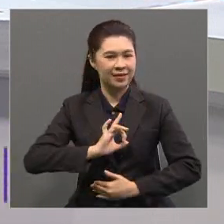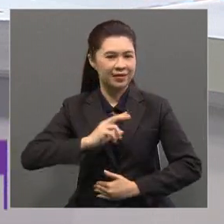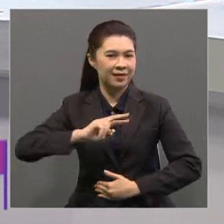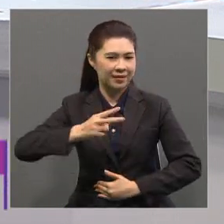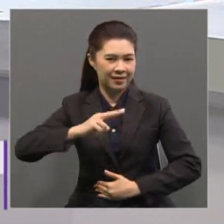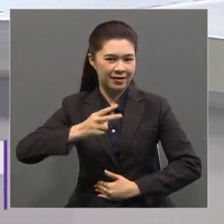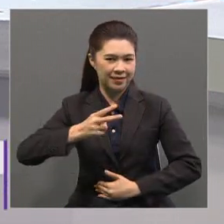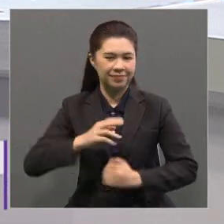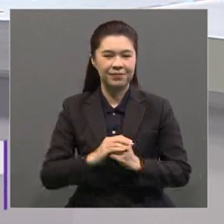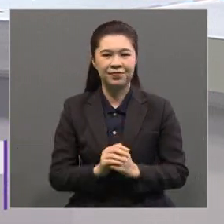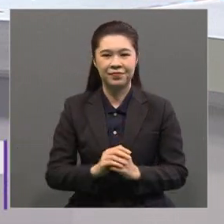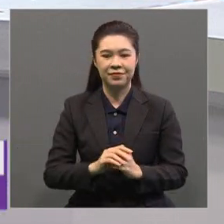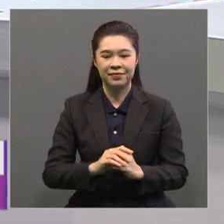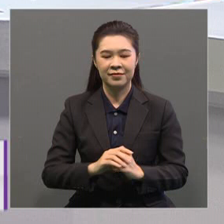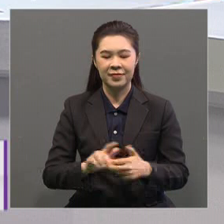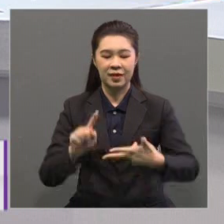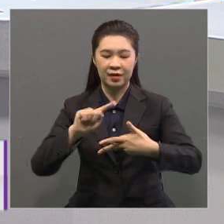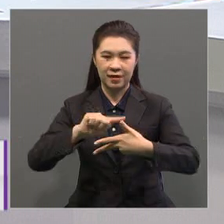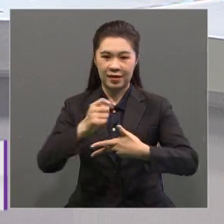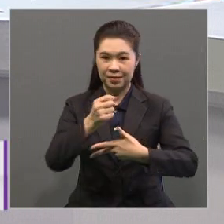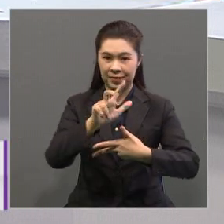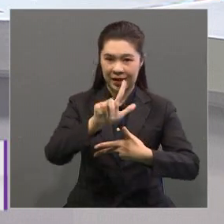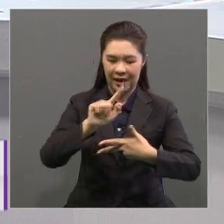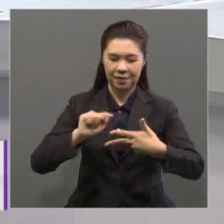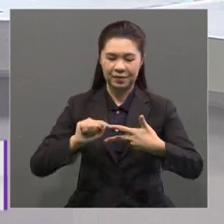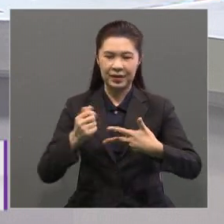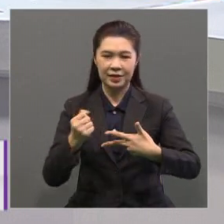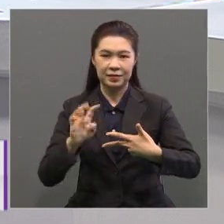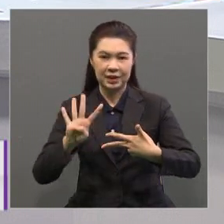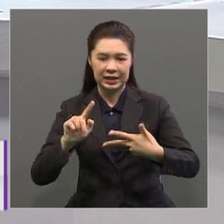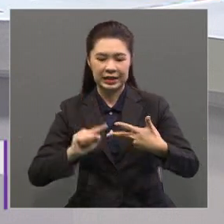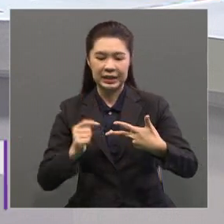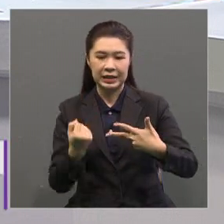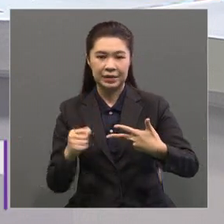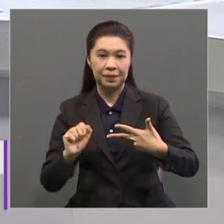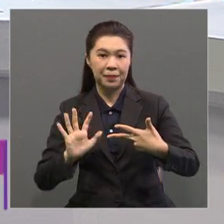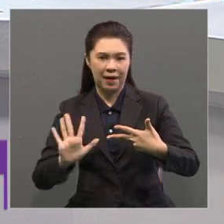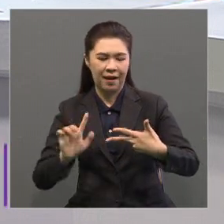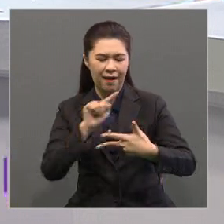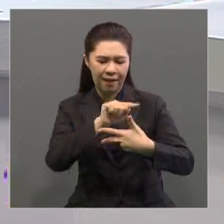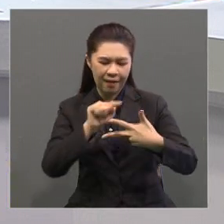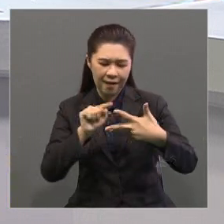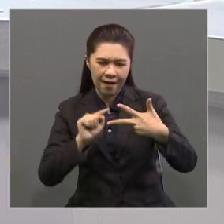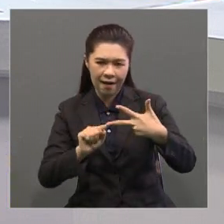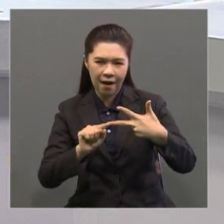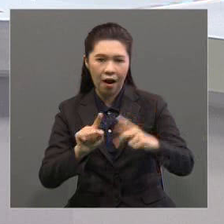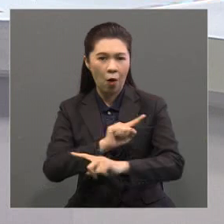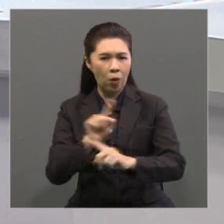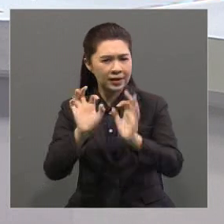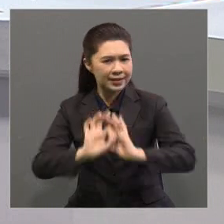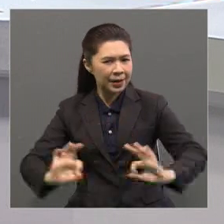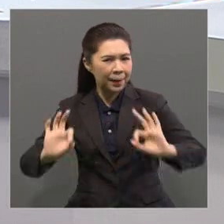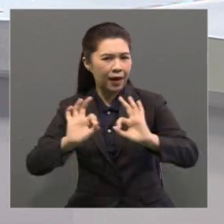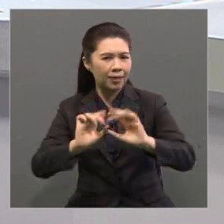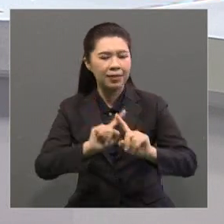คือ13-14-15ที่เป็นปฏิทินสงกรานต์ของเราแต่ละวันเขาก็จะมีความสำคัญของแต่ละวันอย่างเมื่อวาน